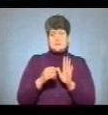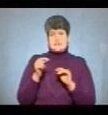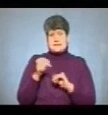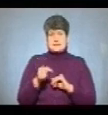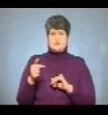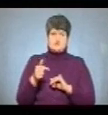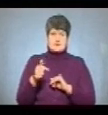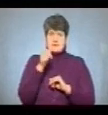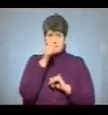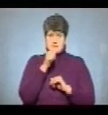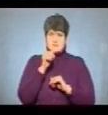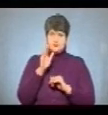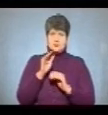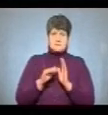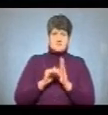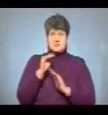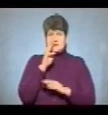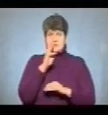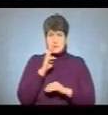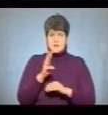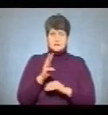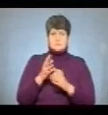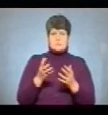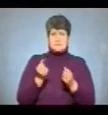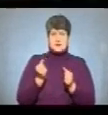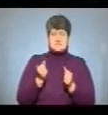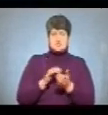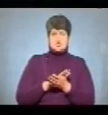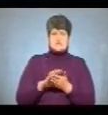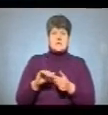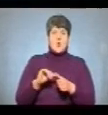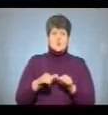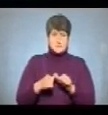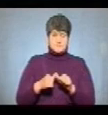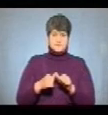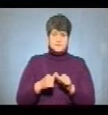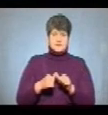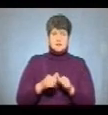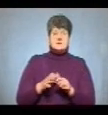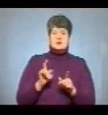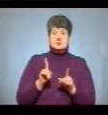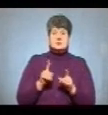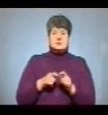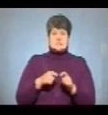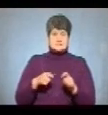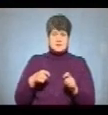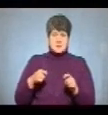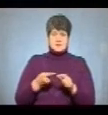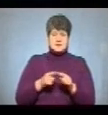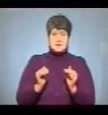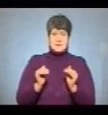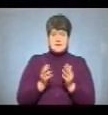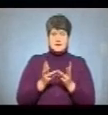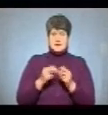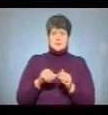в місяць буде підвищення заробітної плати, тому що береться чистої клади. Разом з тим тримає, стримує ще не стільки, це мала кількість